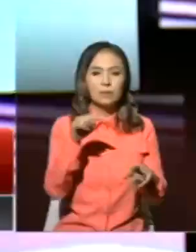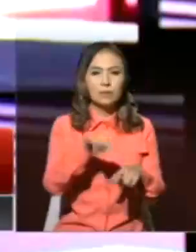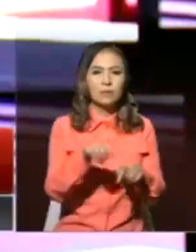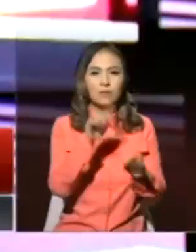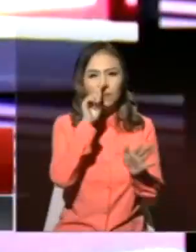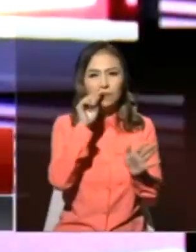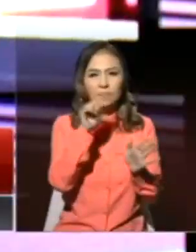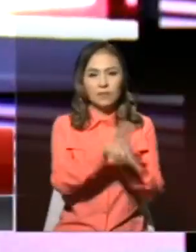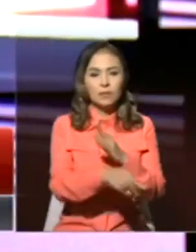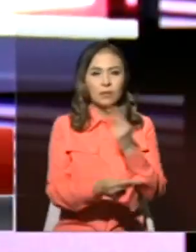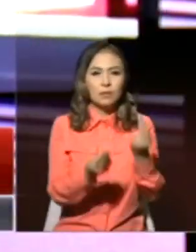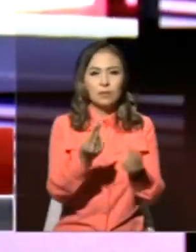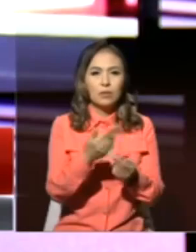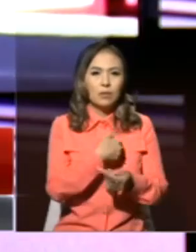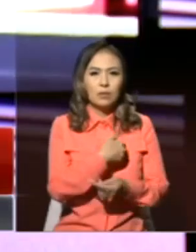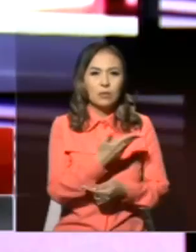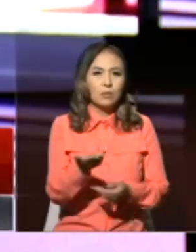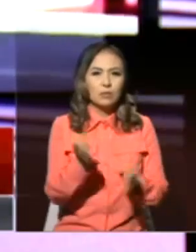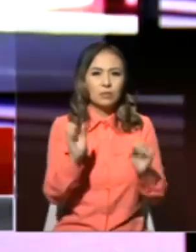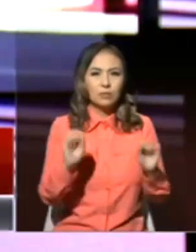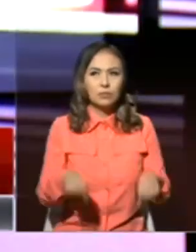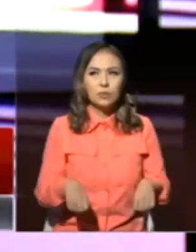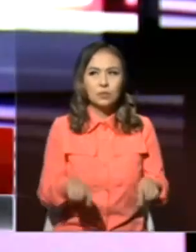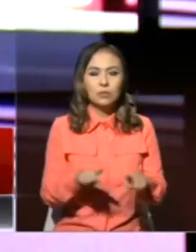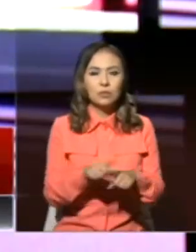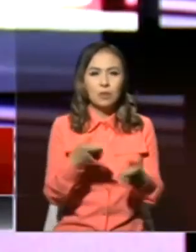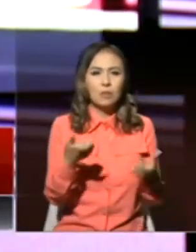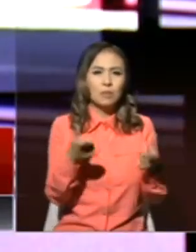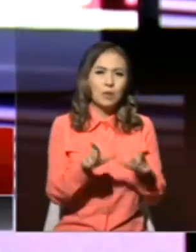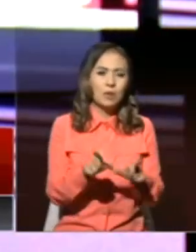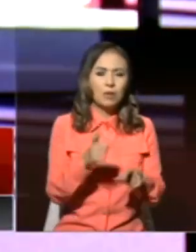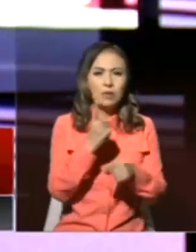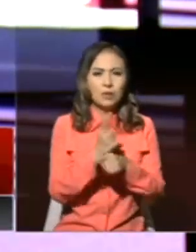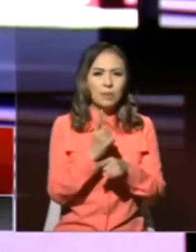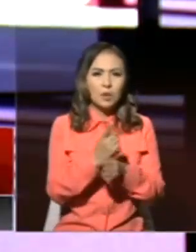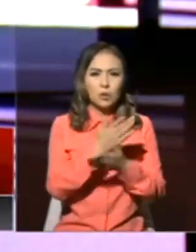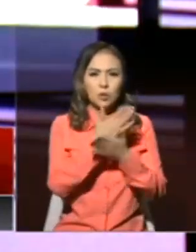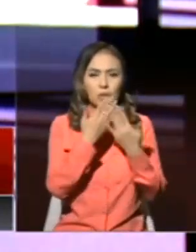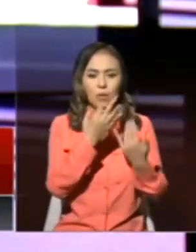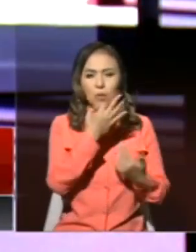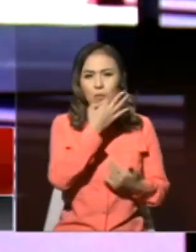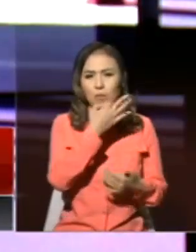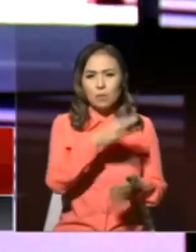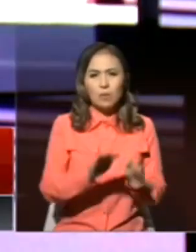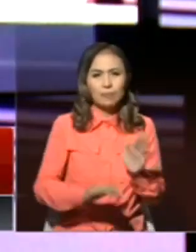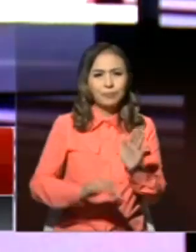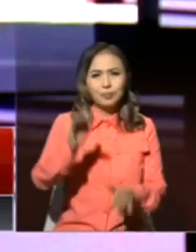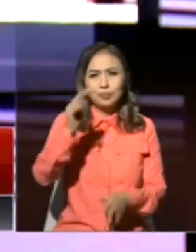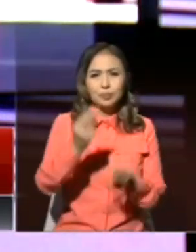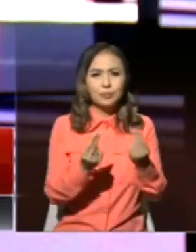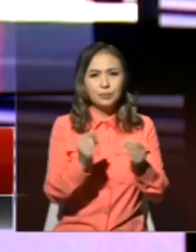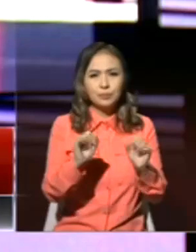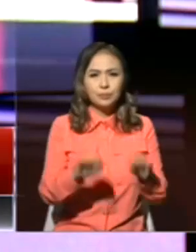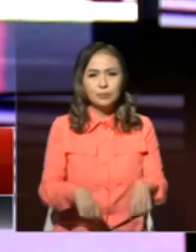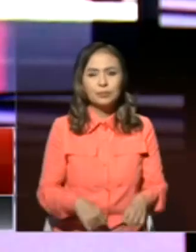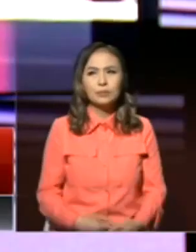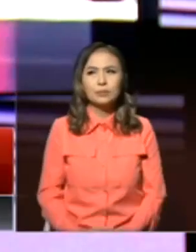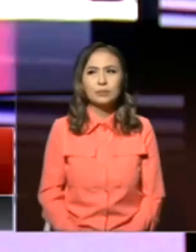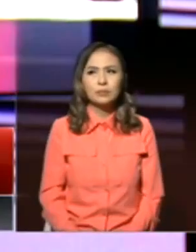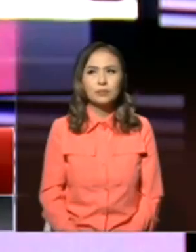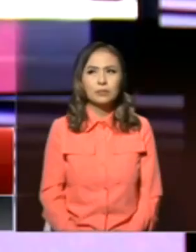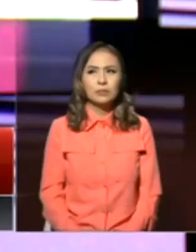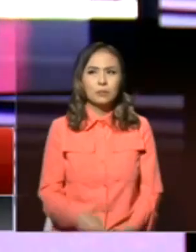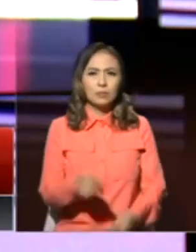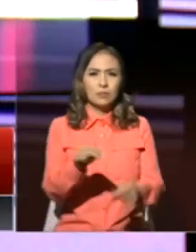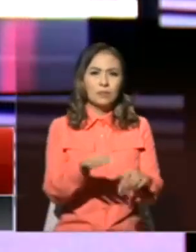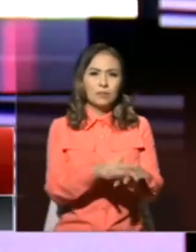бер. Иә. Ешқандай тосқауыл жоқ. Ойнай бер, кішкентай бала болсын. Кірді ойнай бер. Ақшаң сол жерде бере